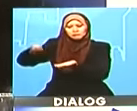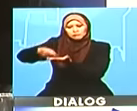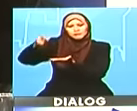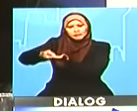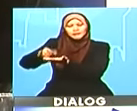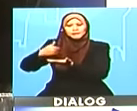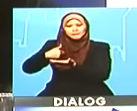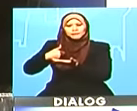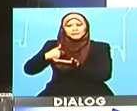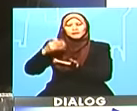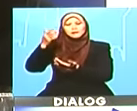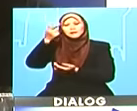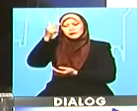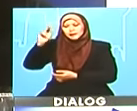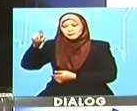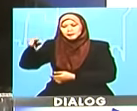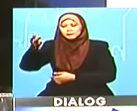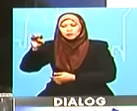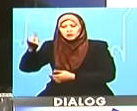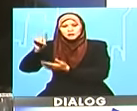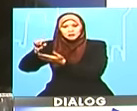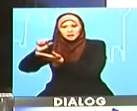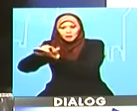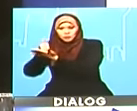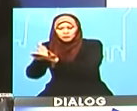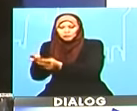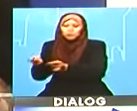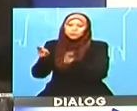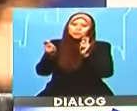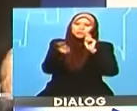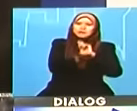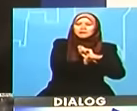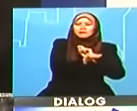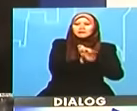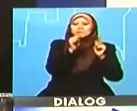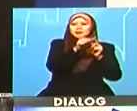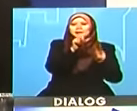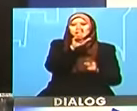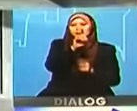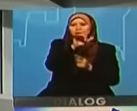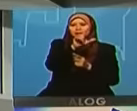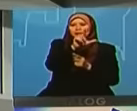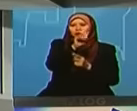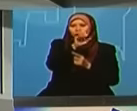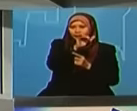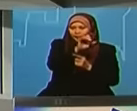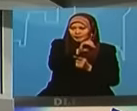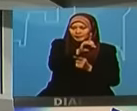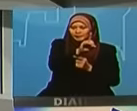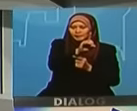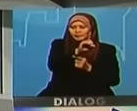Kemudian pertukaran antara KPMG kepada Deloitte. Dia apa yang berlaku oleh sebagian besar syarikat di